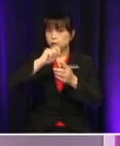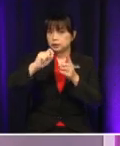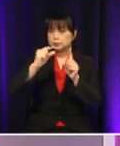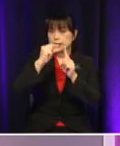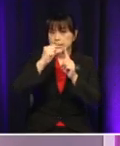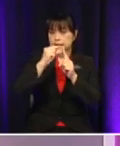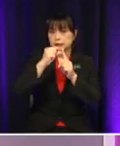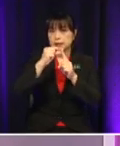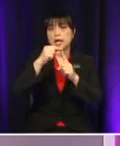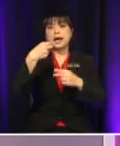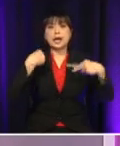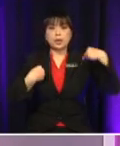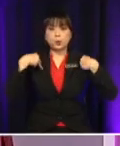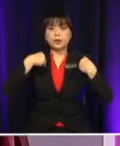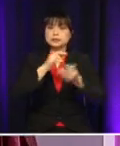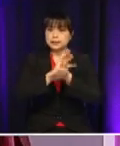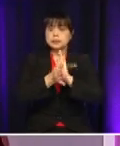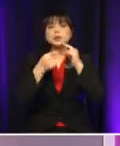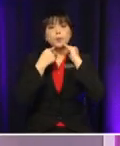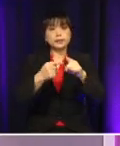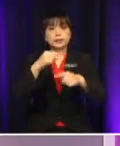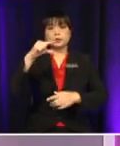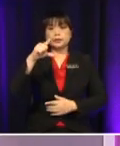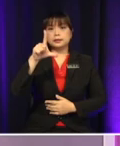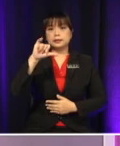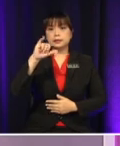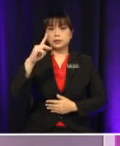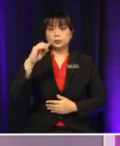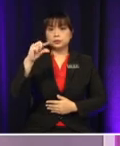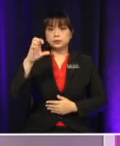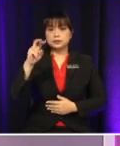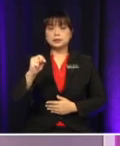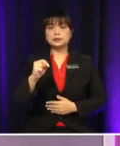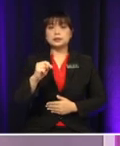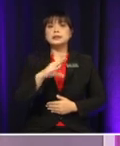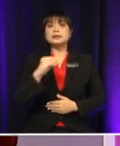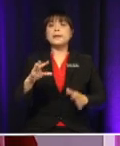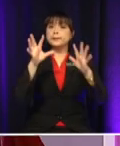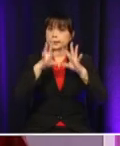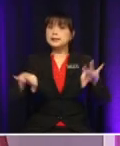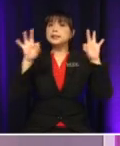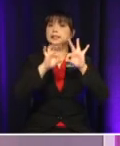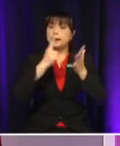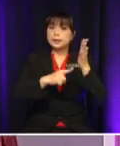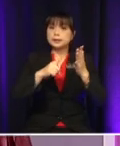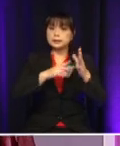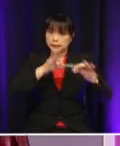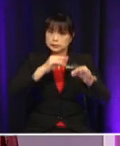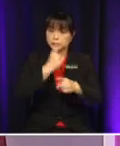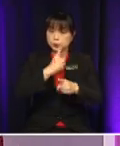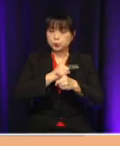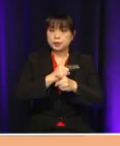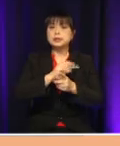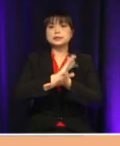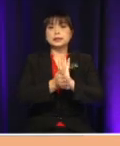saja kepentingannya ialah dia merupakan makanan simpanan Vika makanan simpanan yaitu